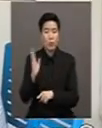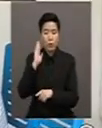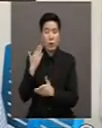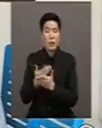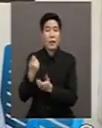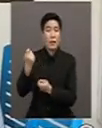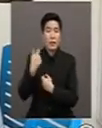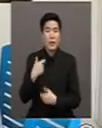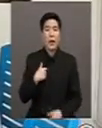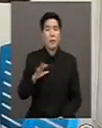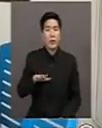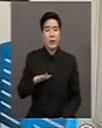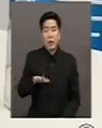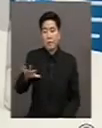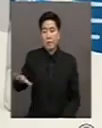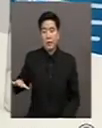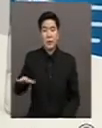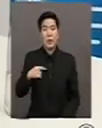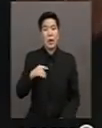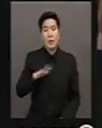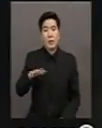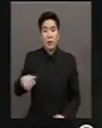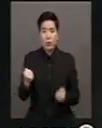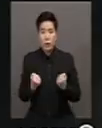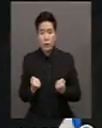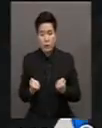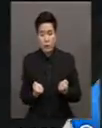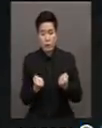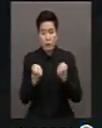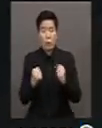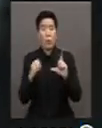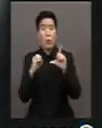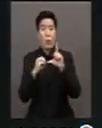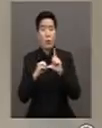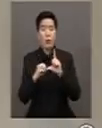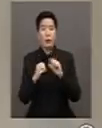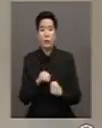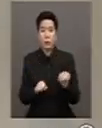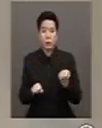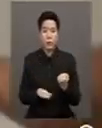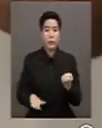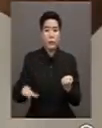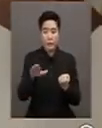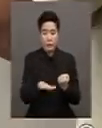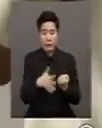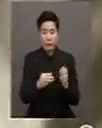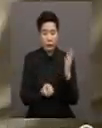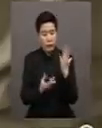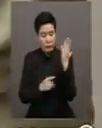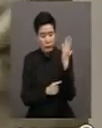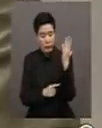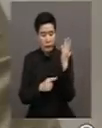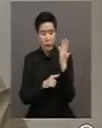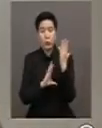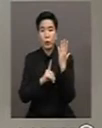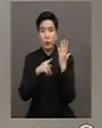ายเด่นว่าจ้างคนละ 5,000 ให้ขับรถคันนี้ไปจอดหน้าห้างโลตัสสาขาสะเดาและขับไปส่งที่ชุมพรแล้วก็มี